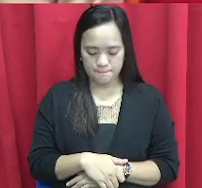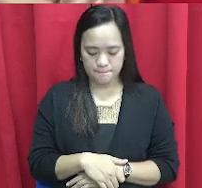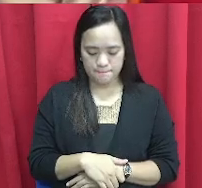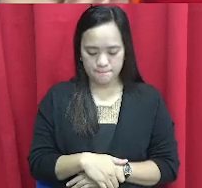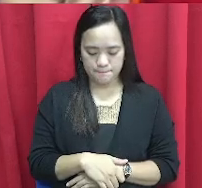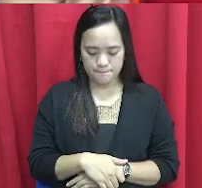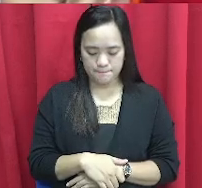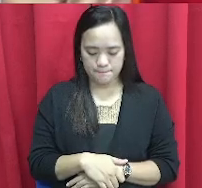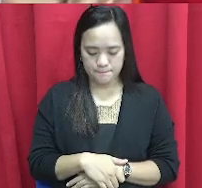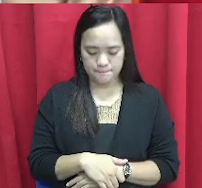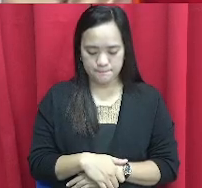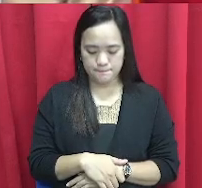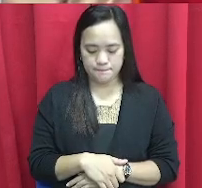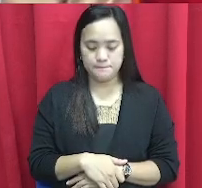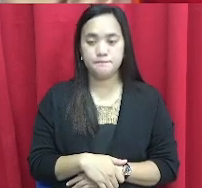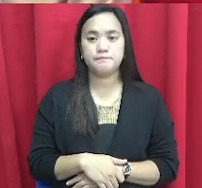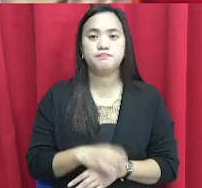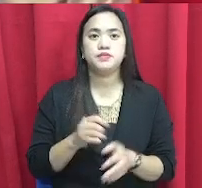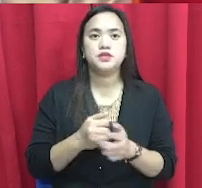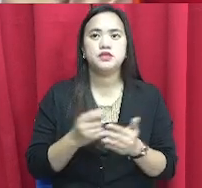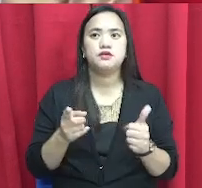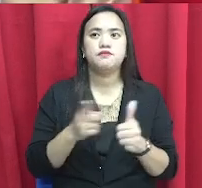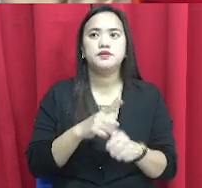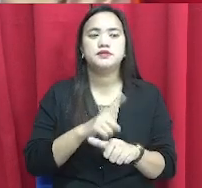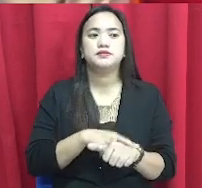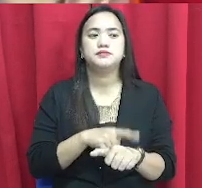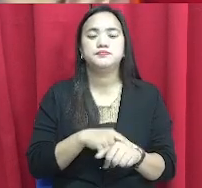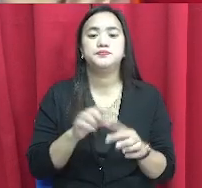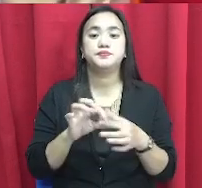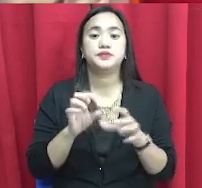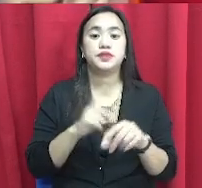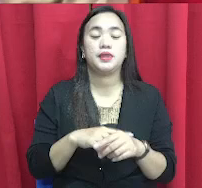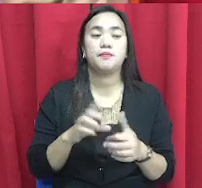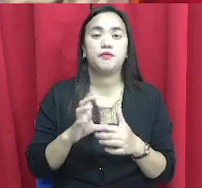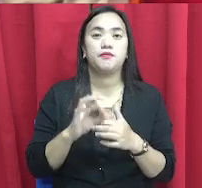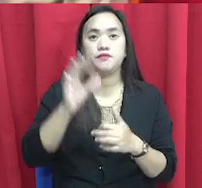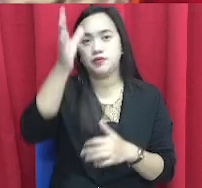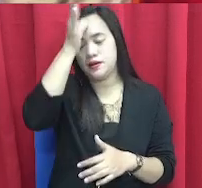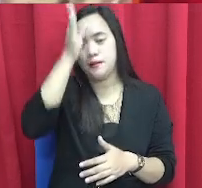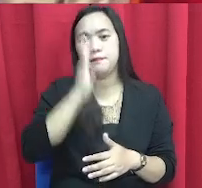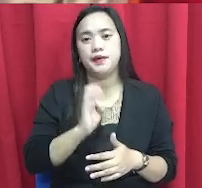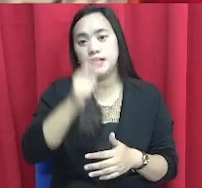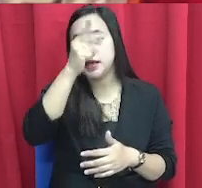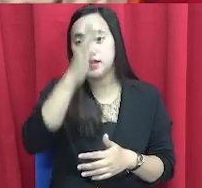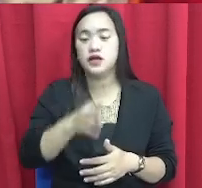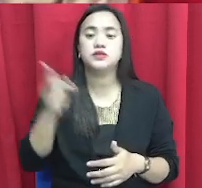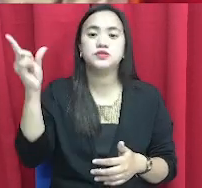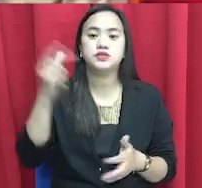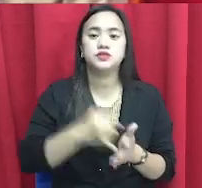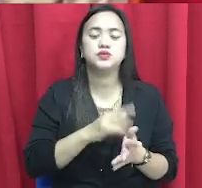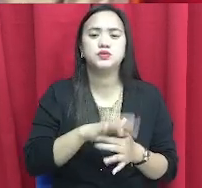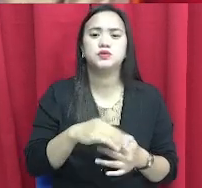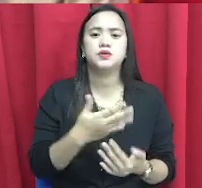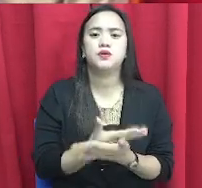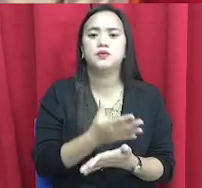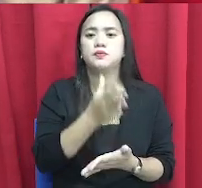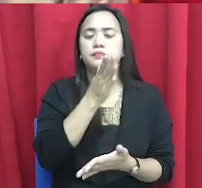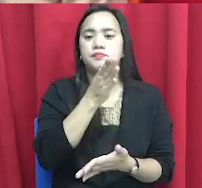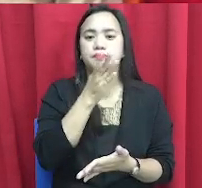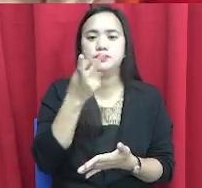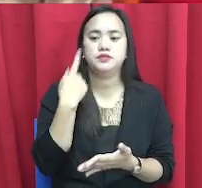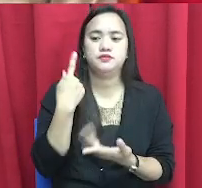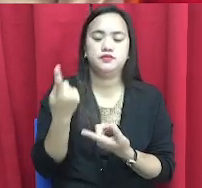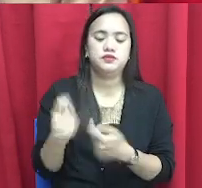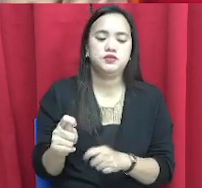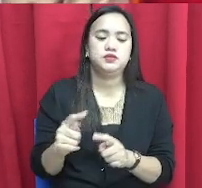po din mag salita po rito sa episode ng mga tatay at biyaya ng Panginoon sa mga mothers ay pagkatiwalaan din